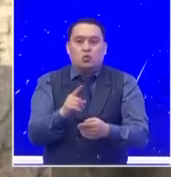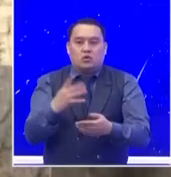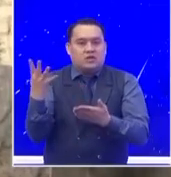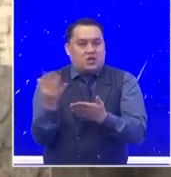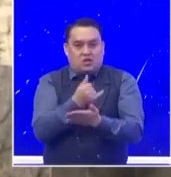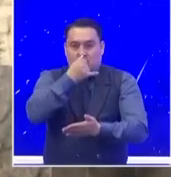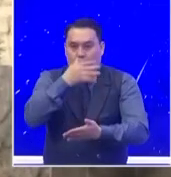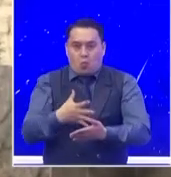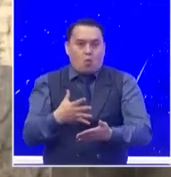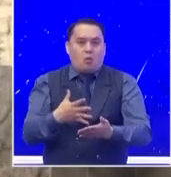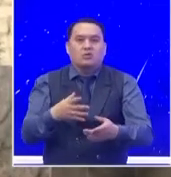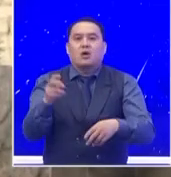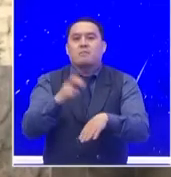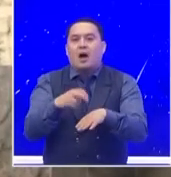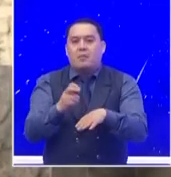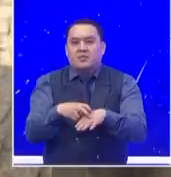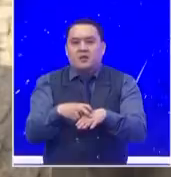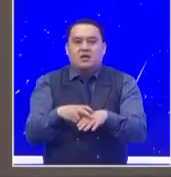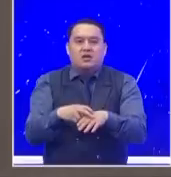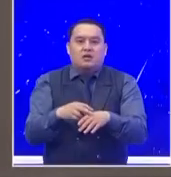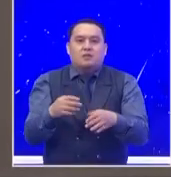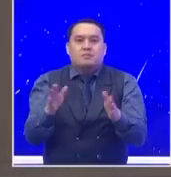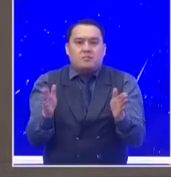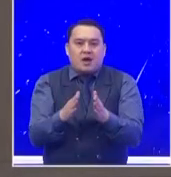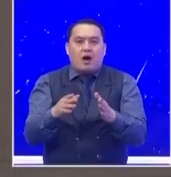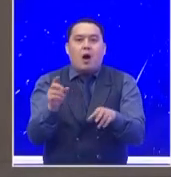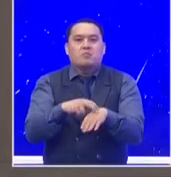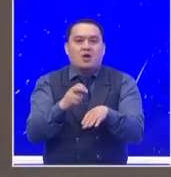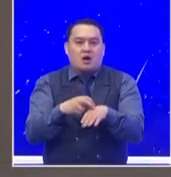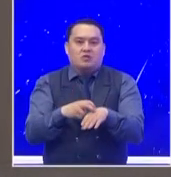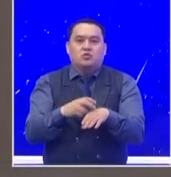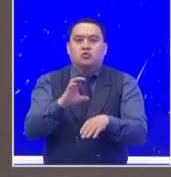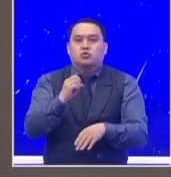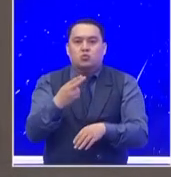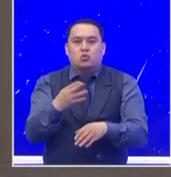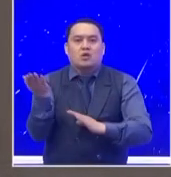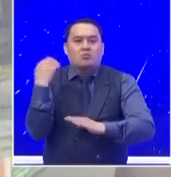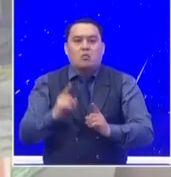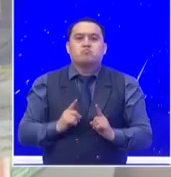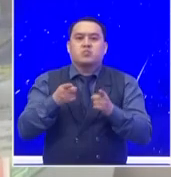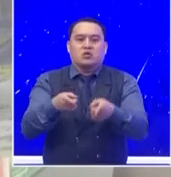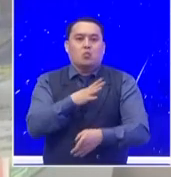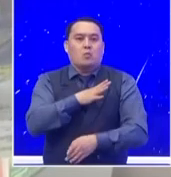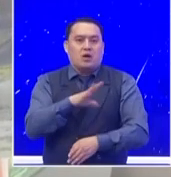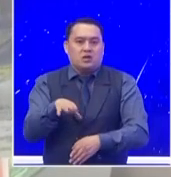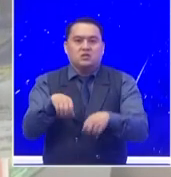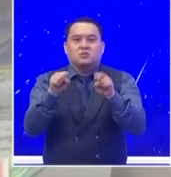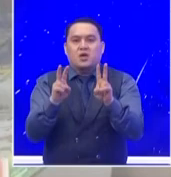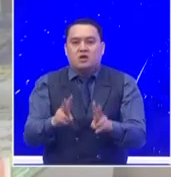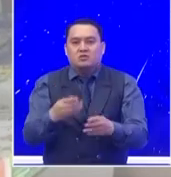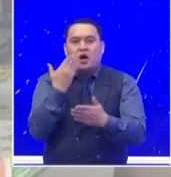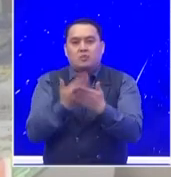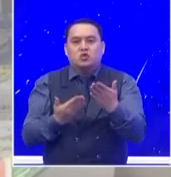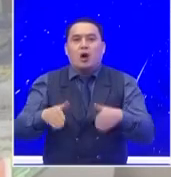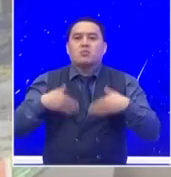повязки ни в крупных фармакологических маркетах, ни в мелких аптеках. Даже в социальную давно не поступали. Специалисты